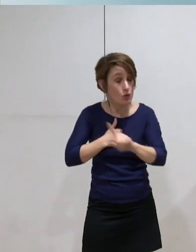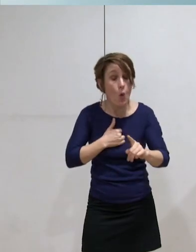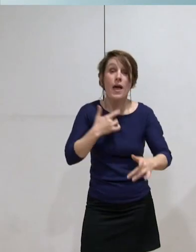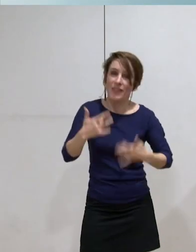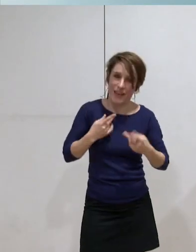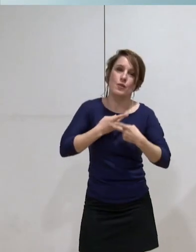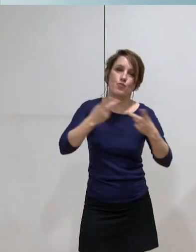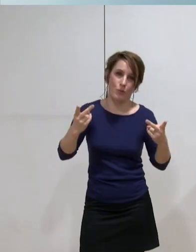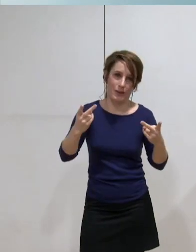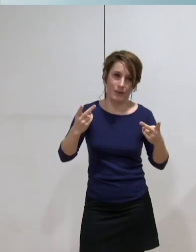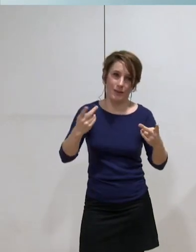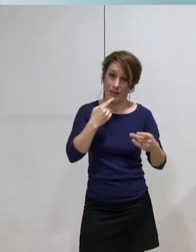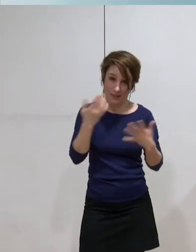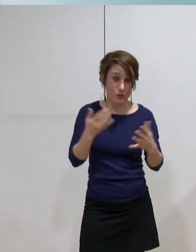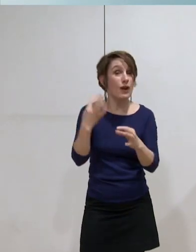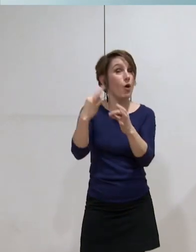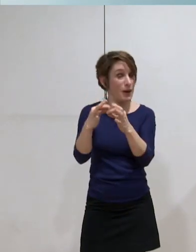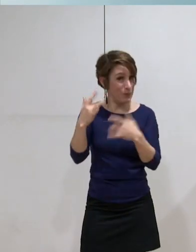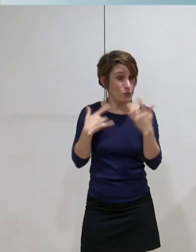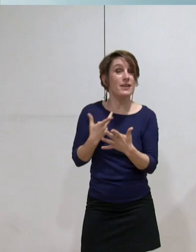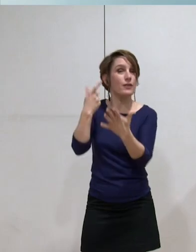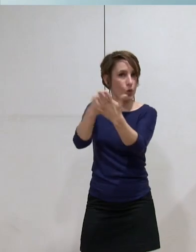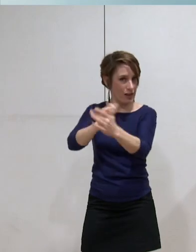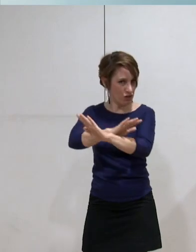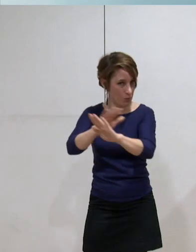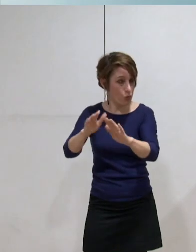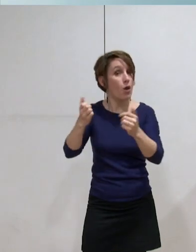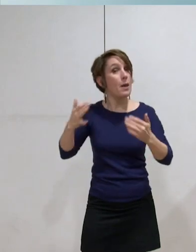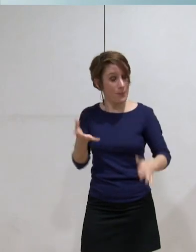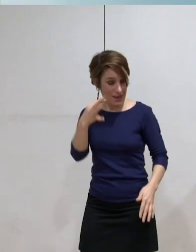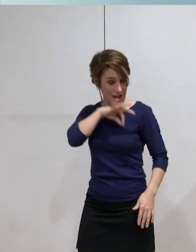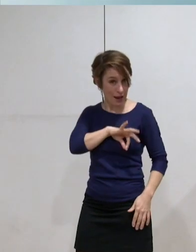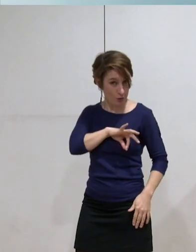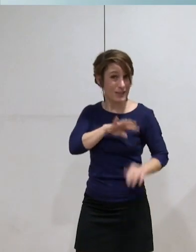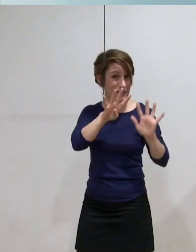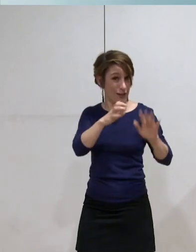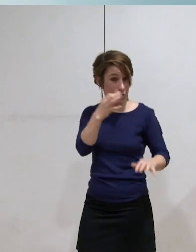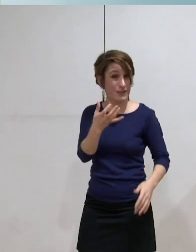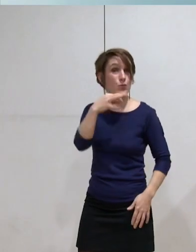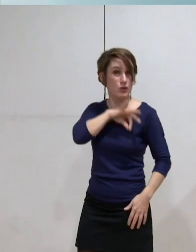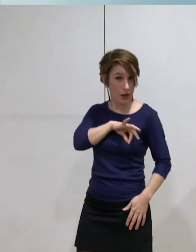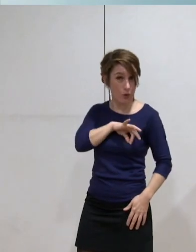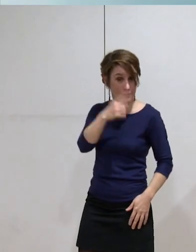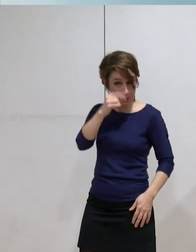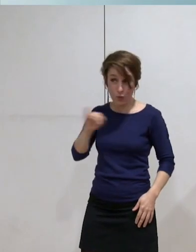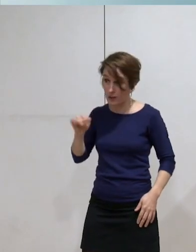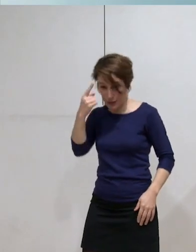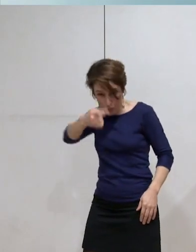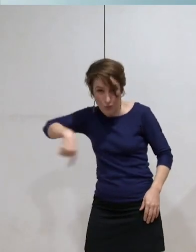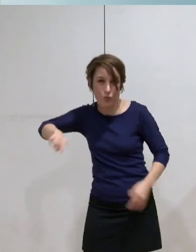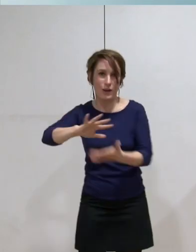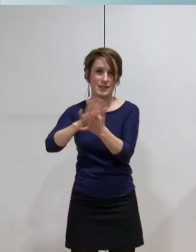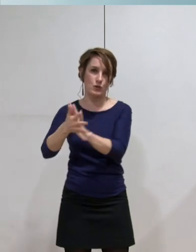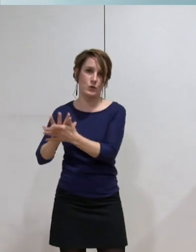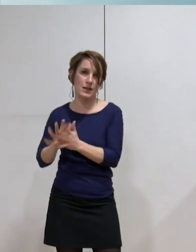n'achetons plus les pièces par contre la recette 90 % de la recette est pour les associations